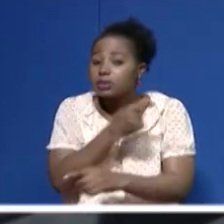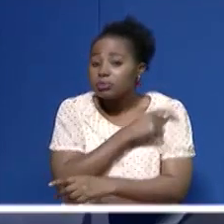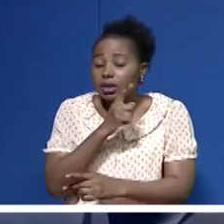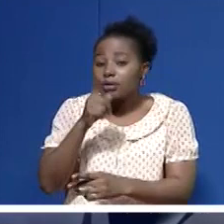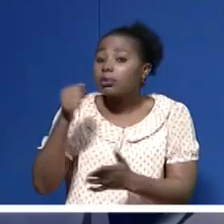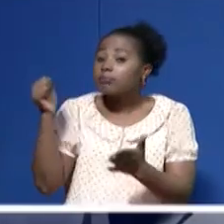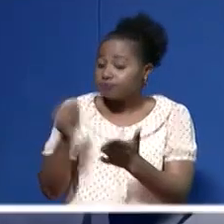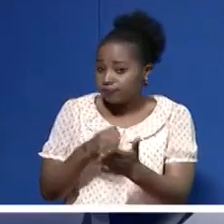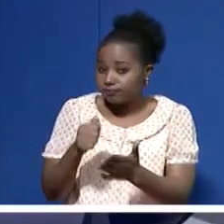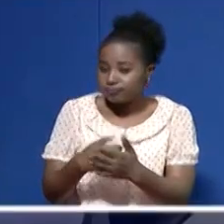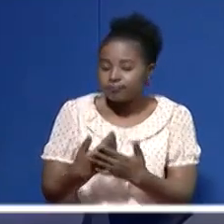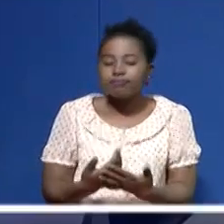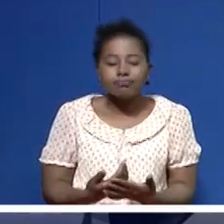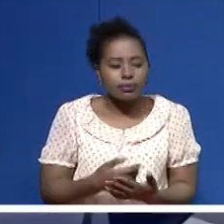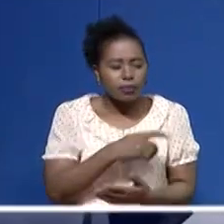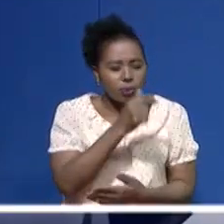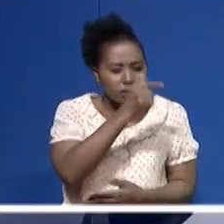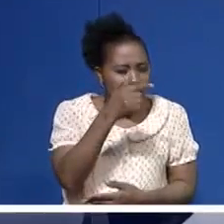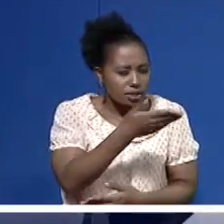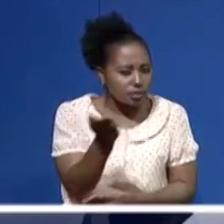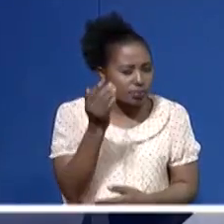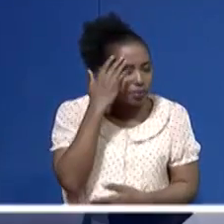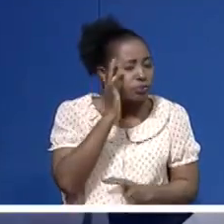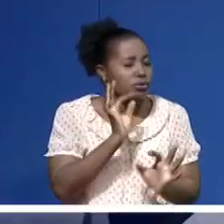Jamii ya Watanzania mnafahamiana hapo vizuri tu.